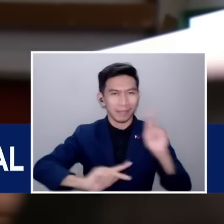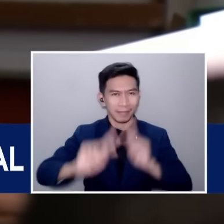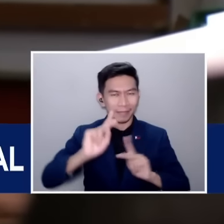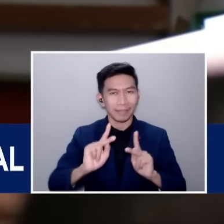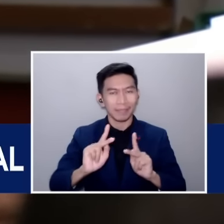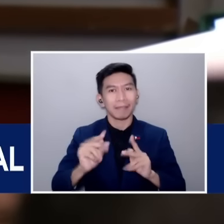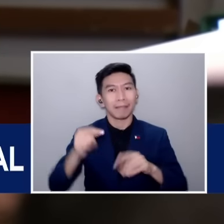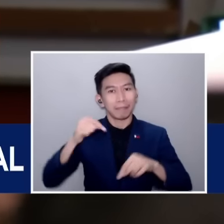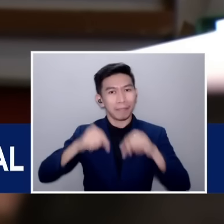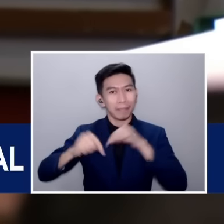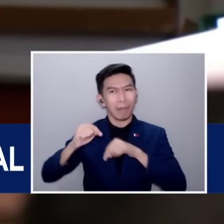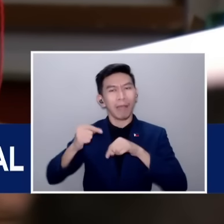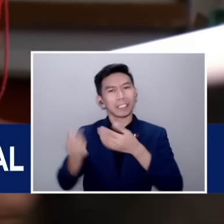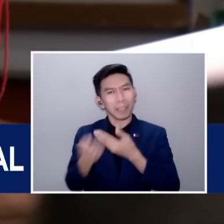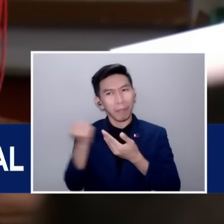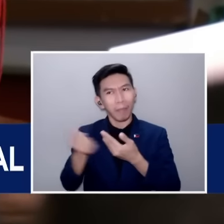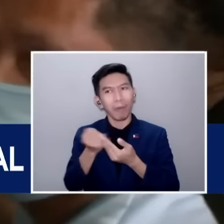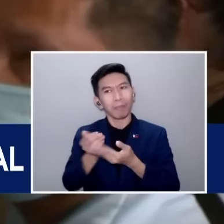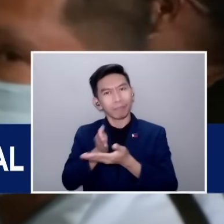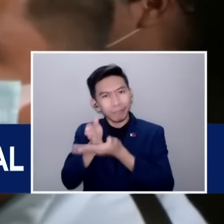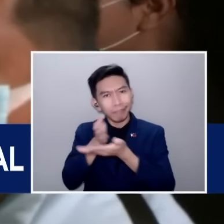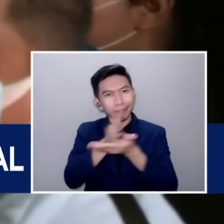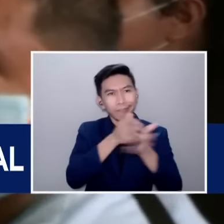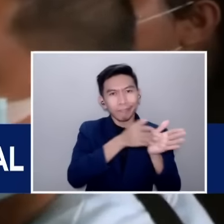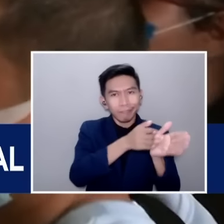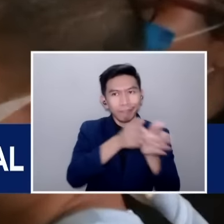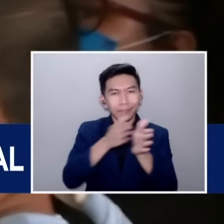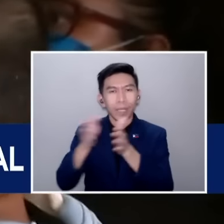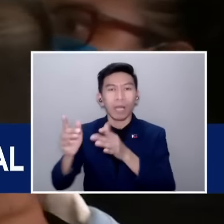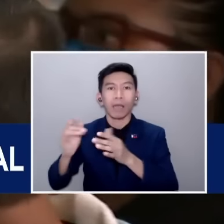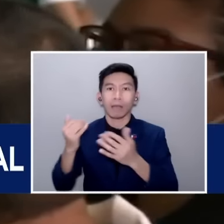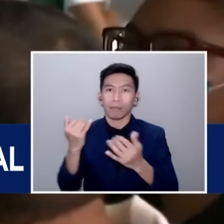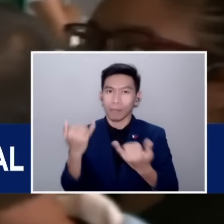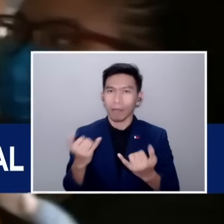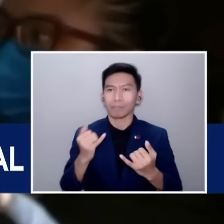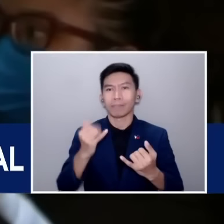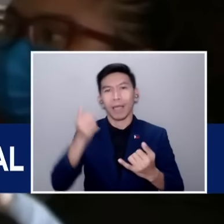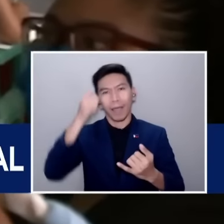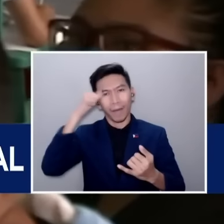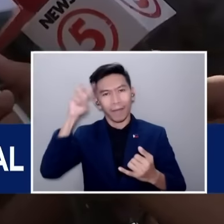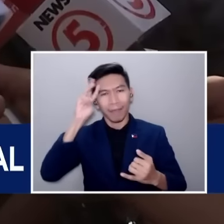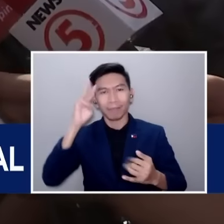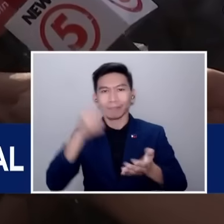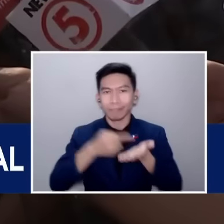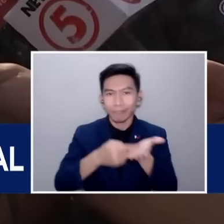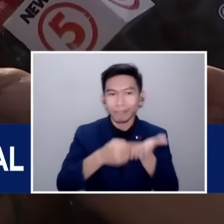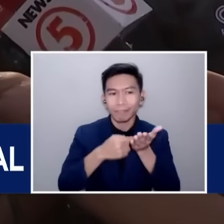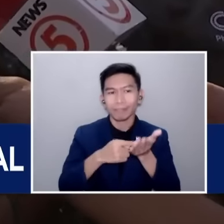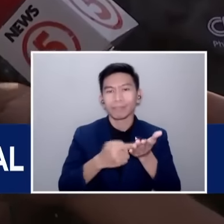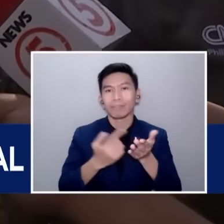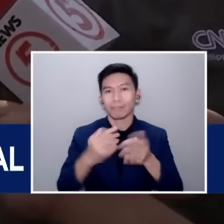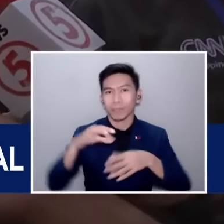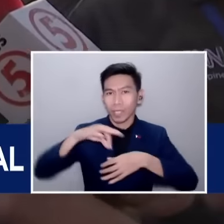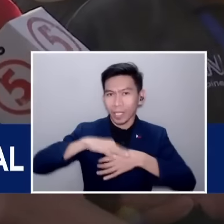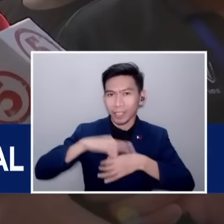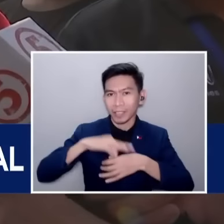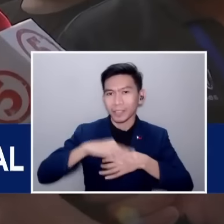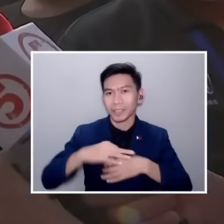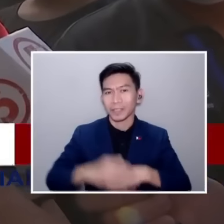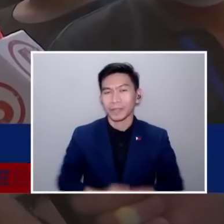lansangan, pinag-usapan ang kanilang plataforma para sa mga manggagawa sa mga diskurso sa halalan. Sisimulan ko